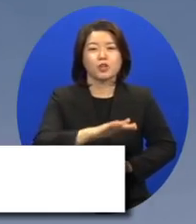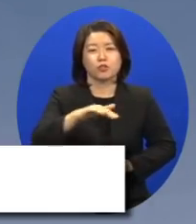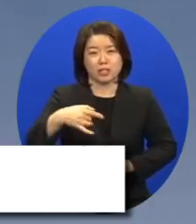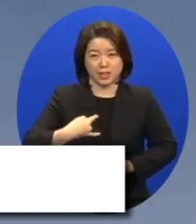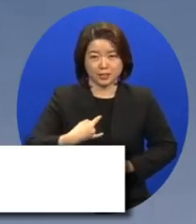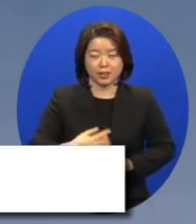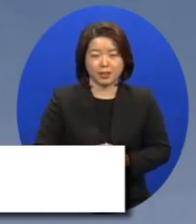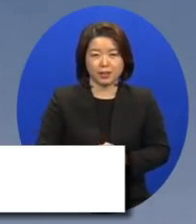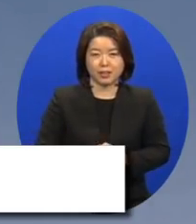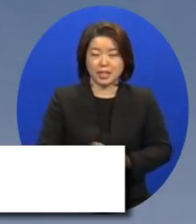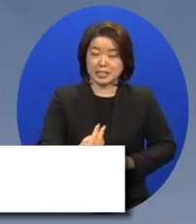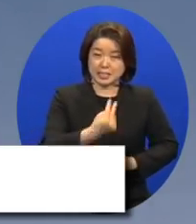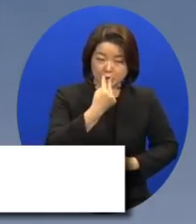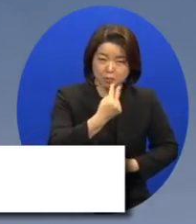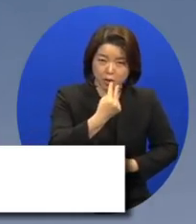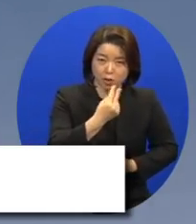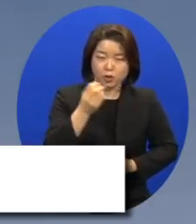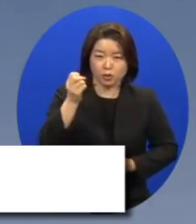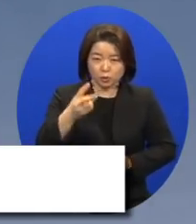생명과